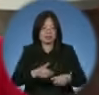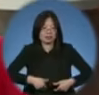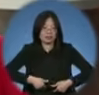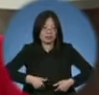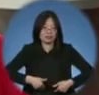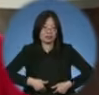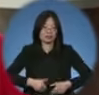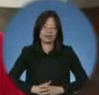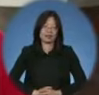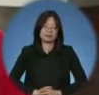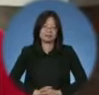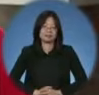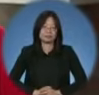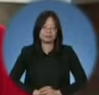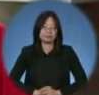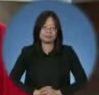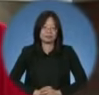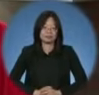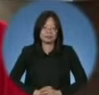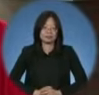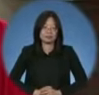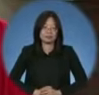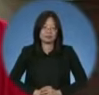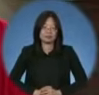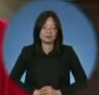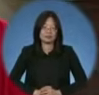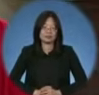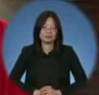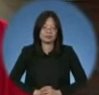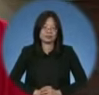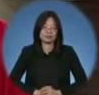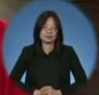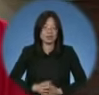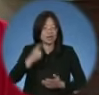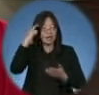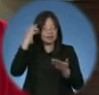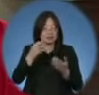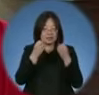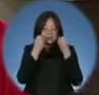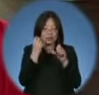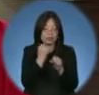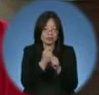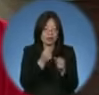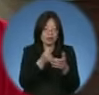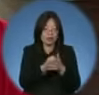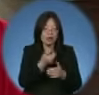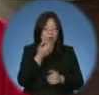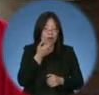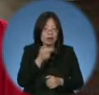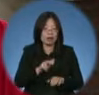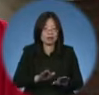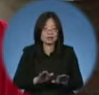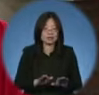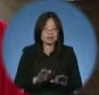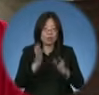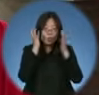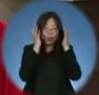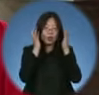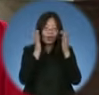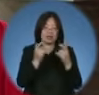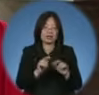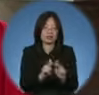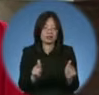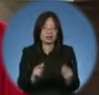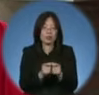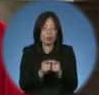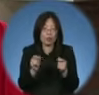않을까 예, 예, 예. 이런 생각이 좀 들거든요. 예. 가치관을 좀 재정립하지 않으면 참 혼란과 이런